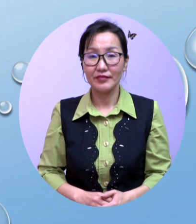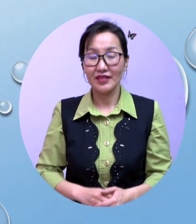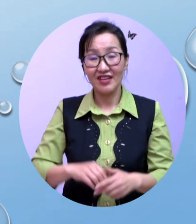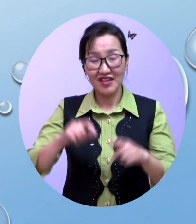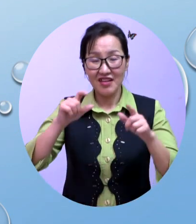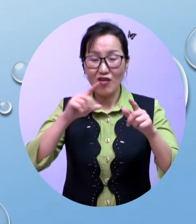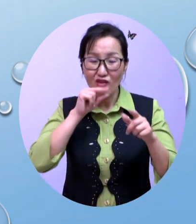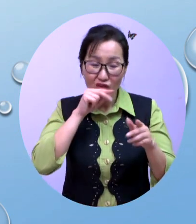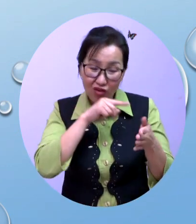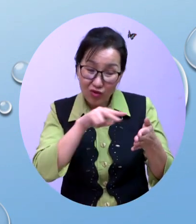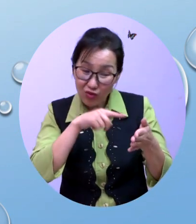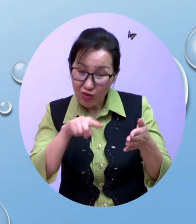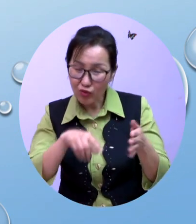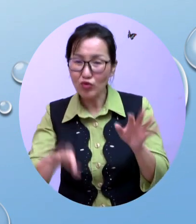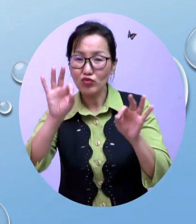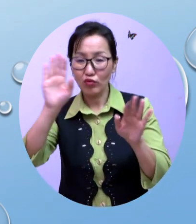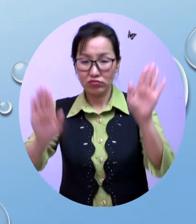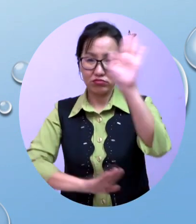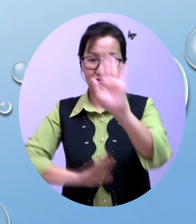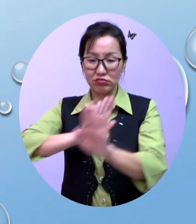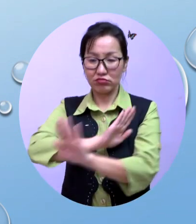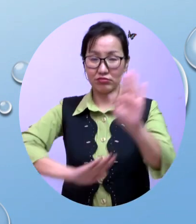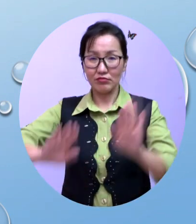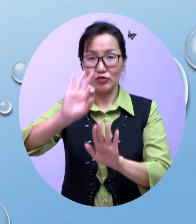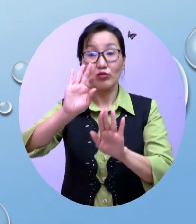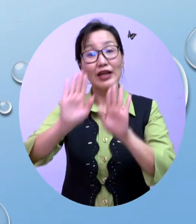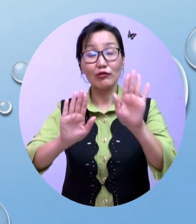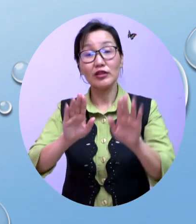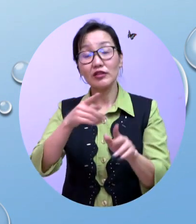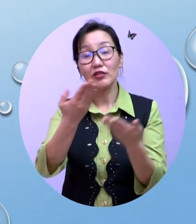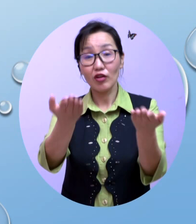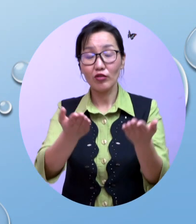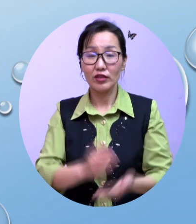Ихийг үйл явдлын дагуу зөв дарааллалд оруулъя.